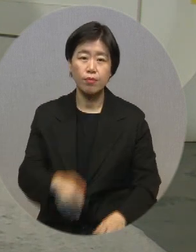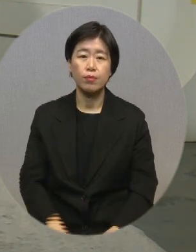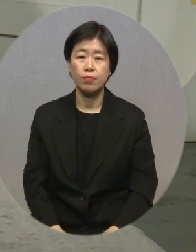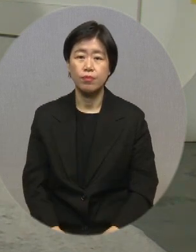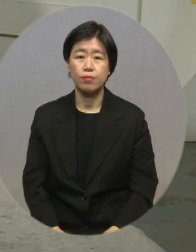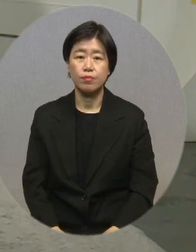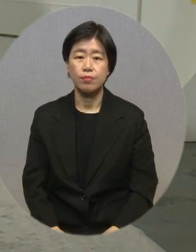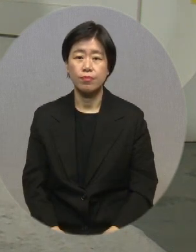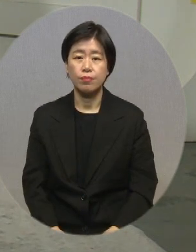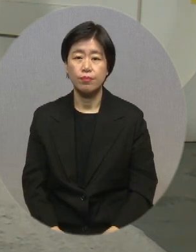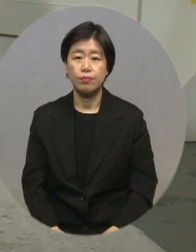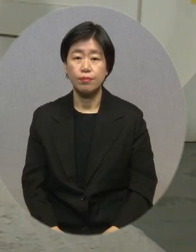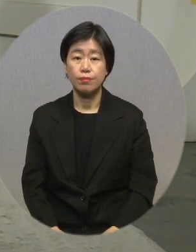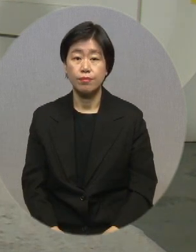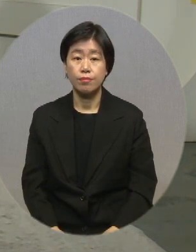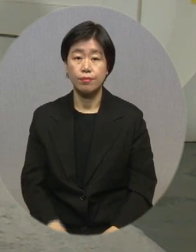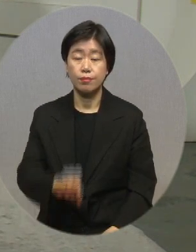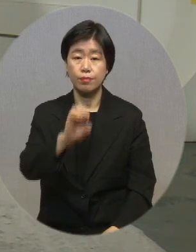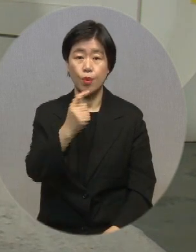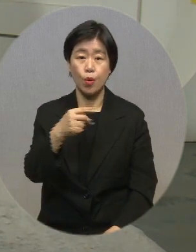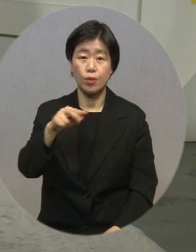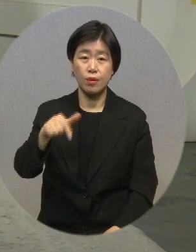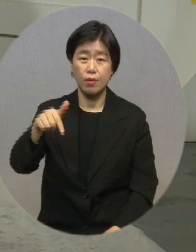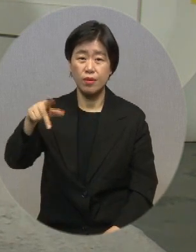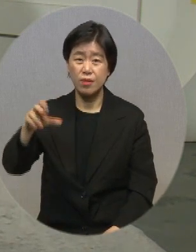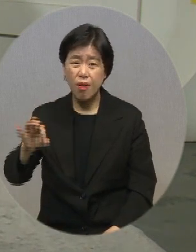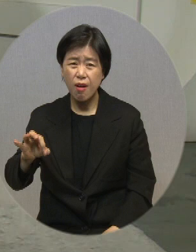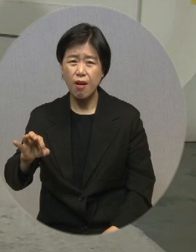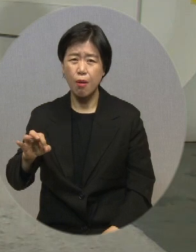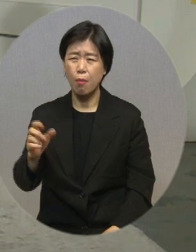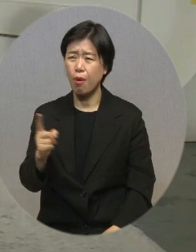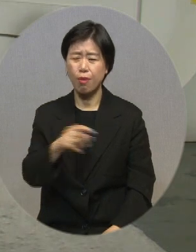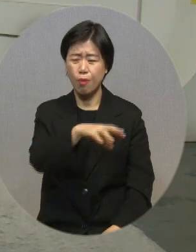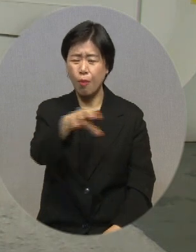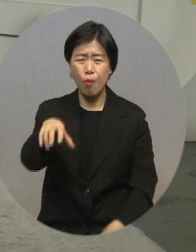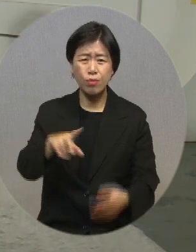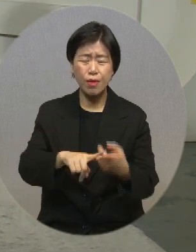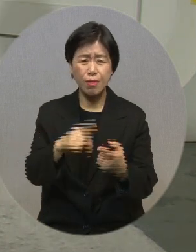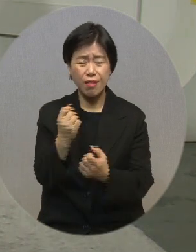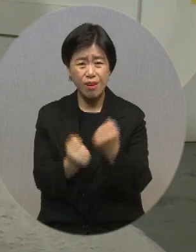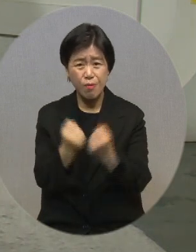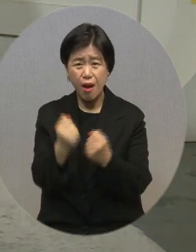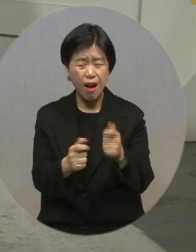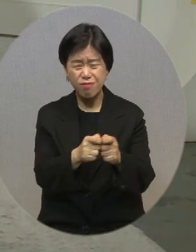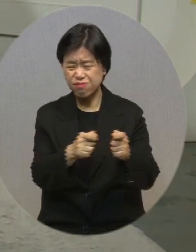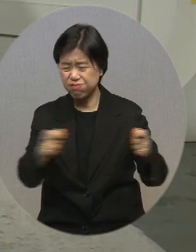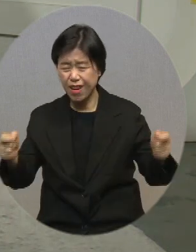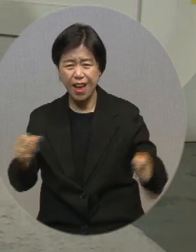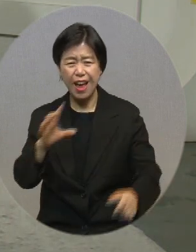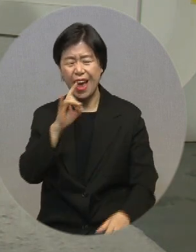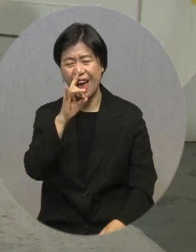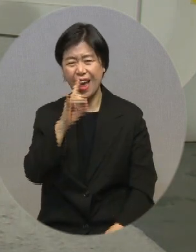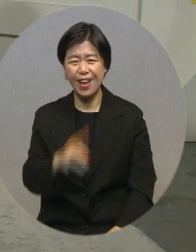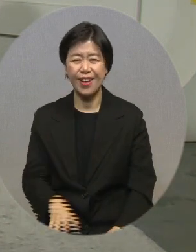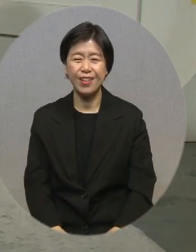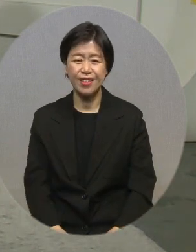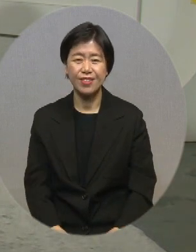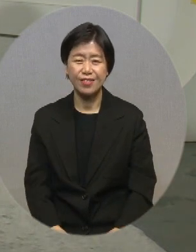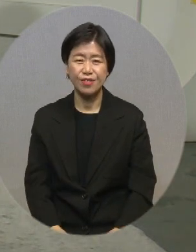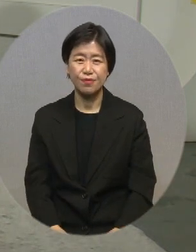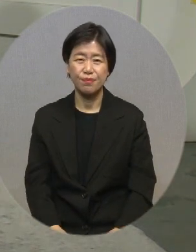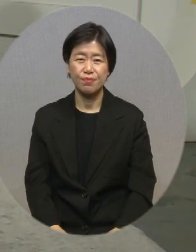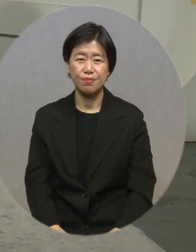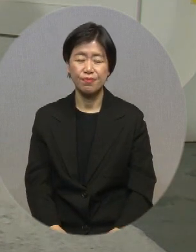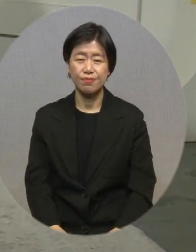다행이에요. 고속정. 네. 계속 나오고 포속정 나오고 또 계속 나오는데 고속정. 아주 땅굴까지 나오고 이제 계속 나와 휴전선 넘어가서 뭐 이제 통남북 통일